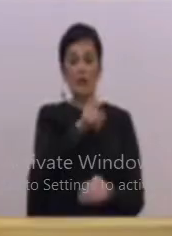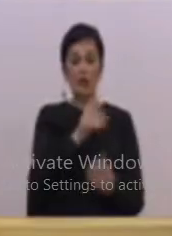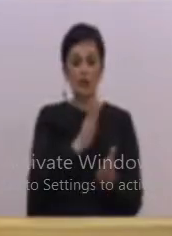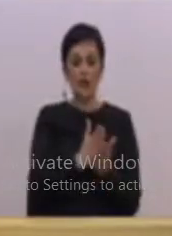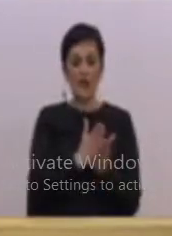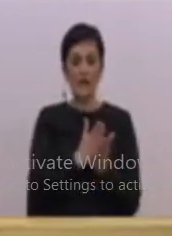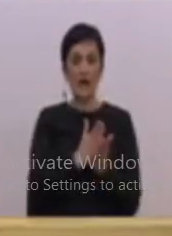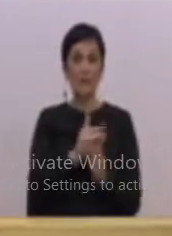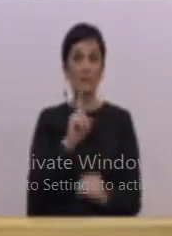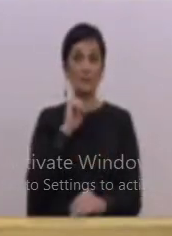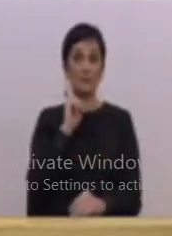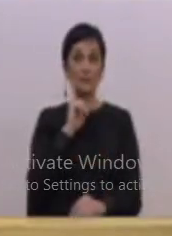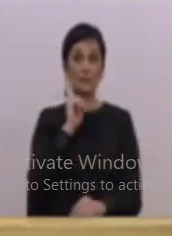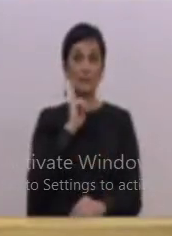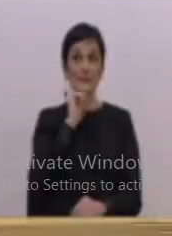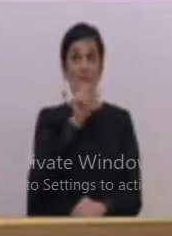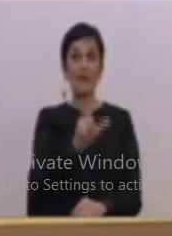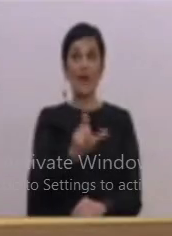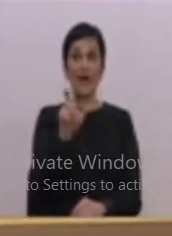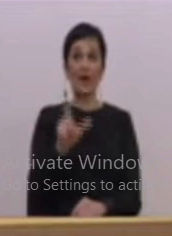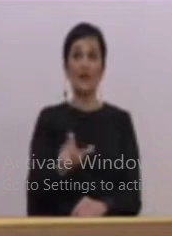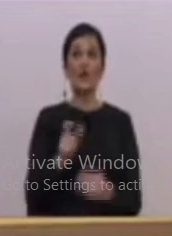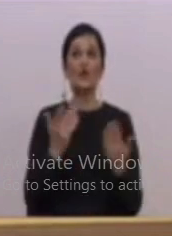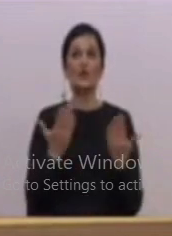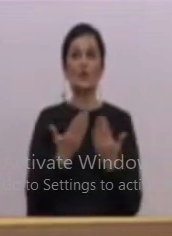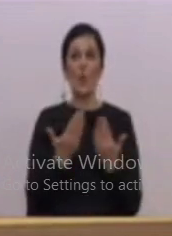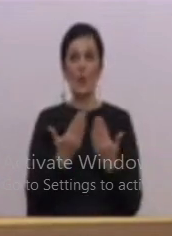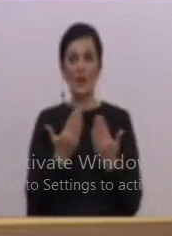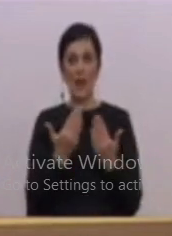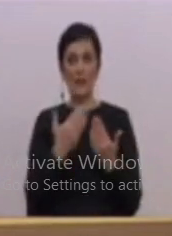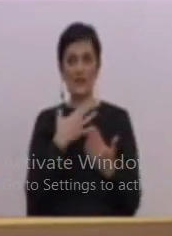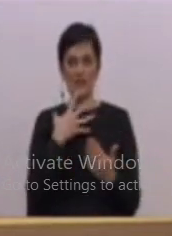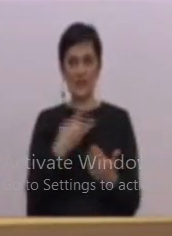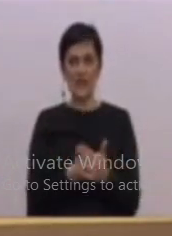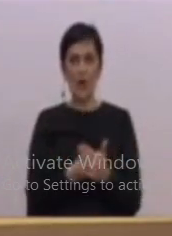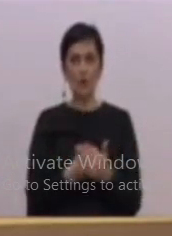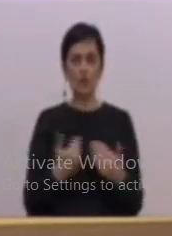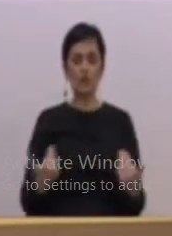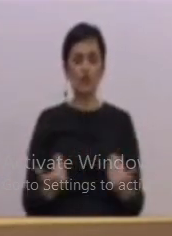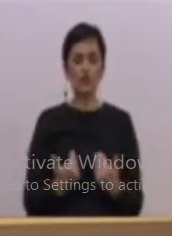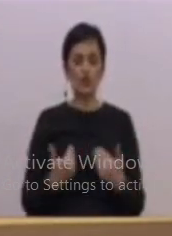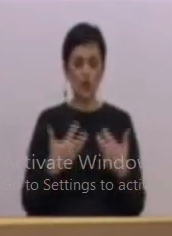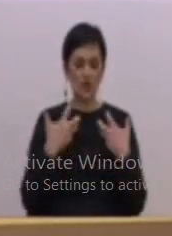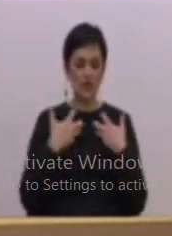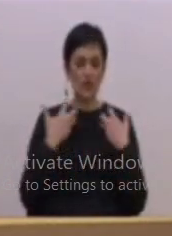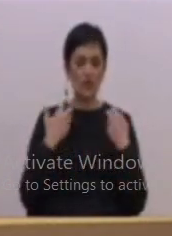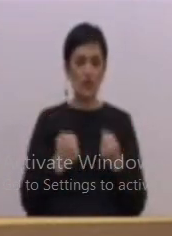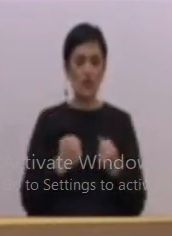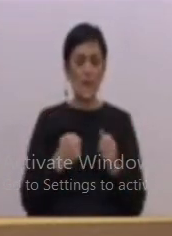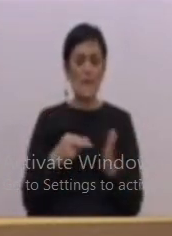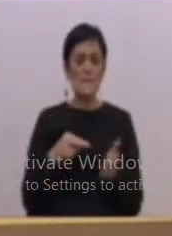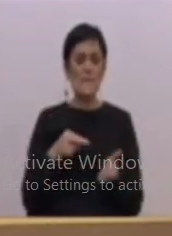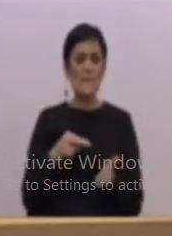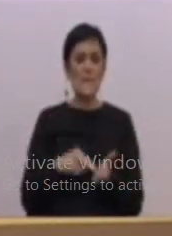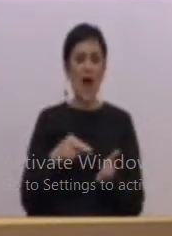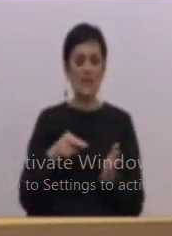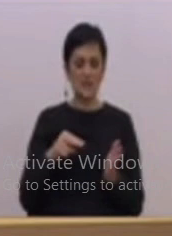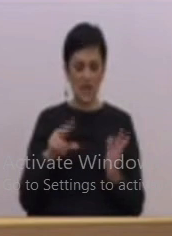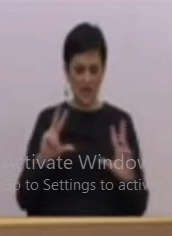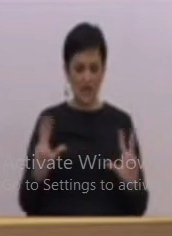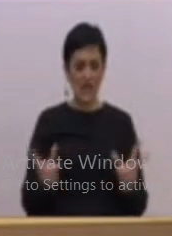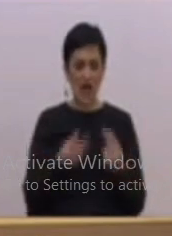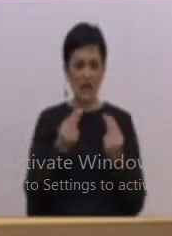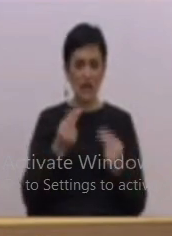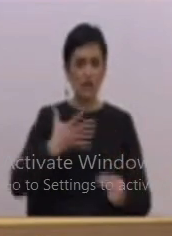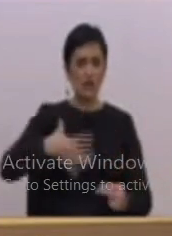ro akhal gazrdebs, romlebmats sakutari sitotkhlis da jamtelobis pasat gadarchines es